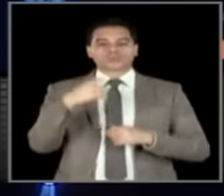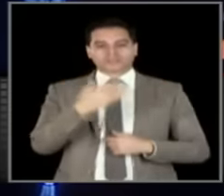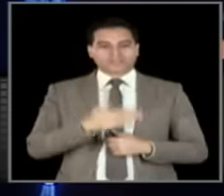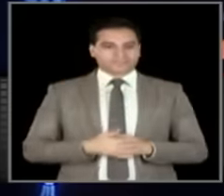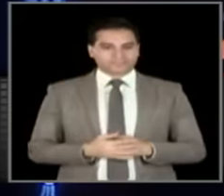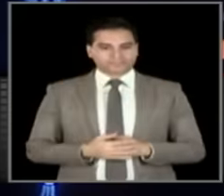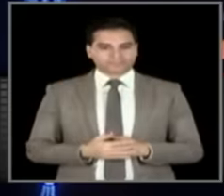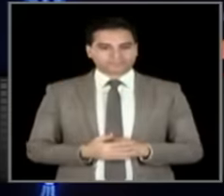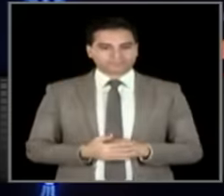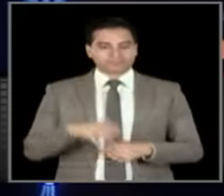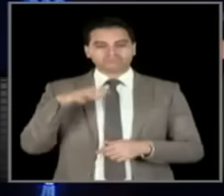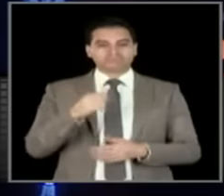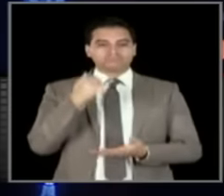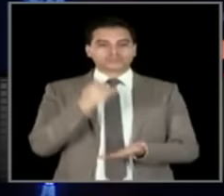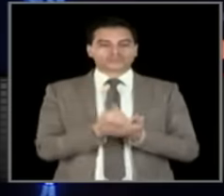حكم